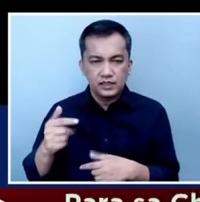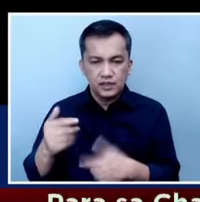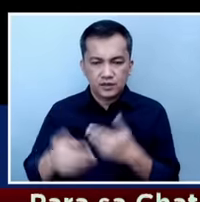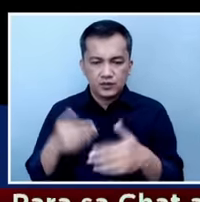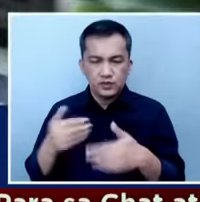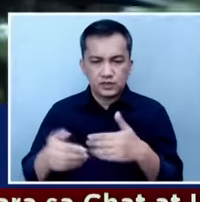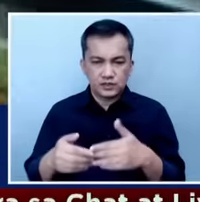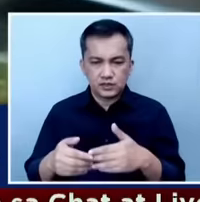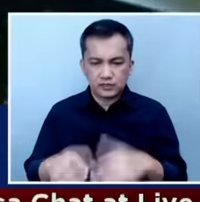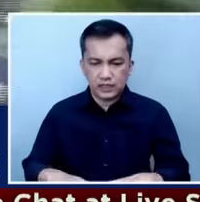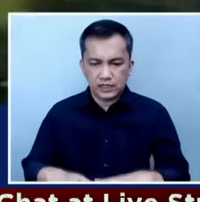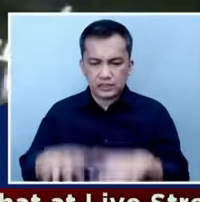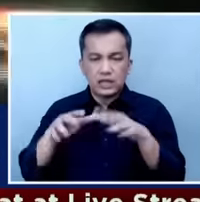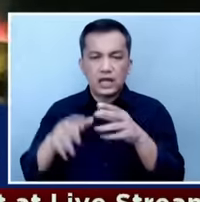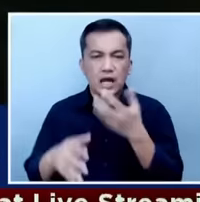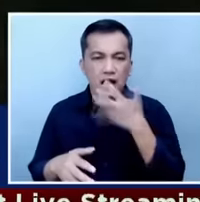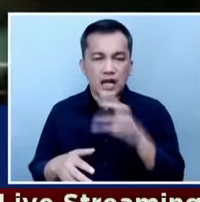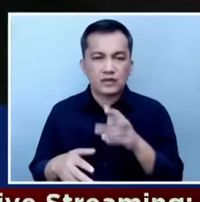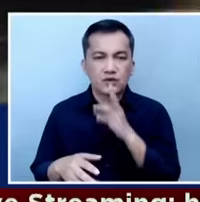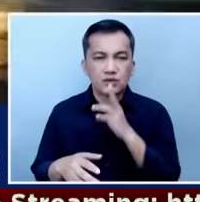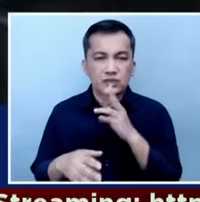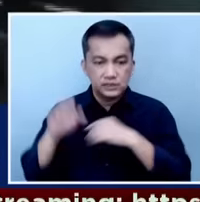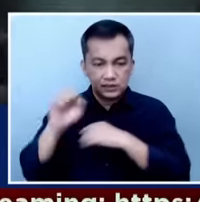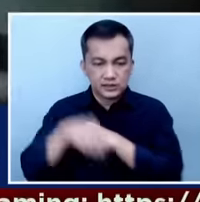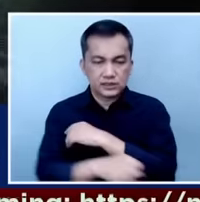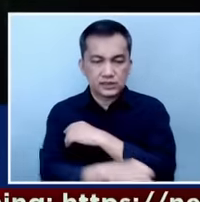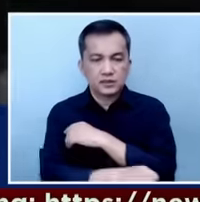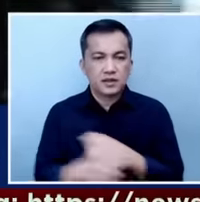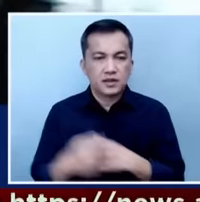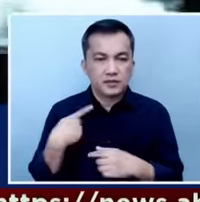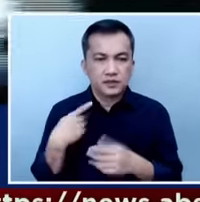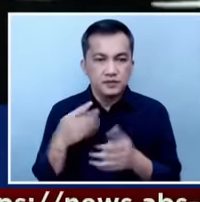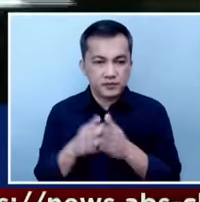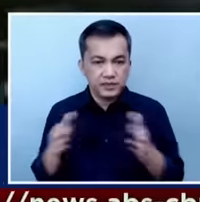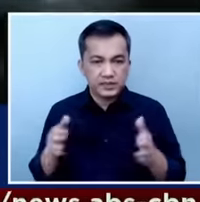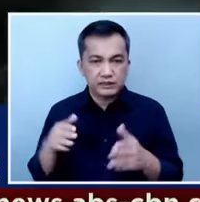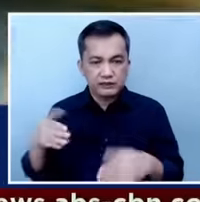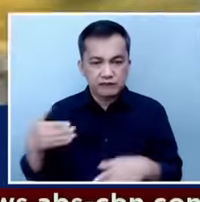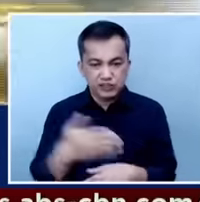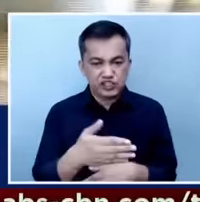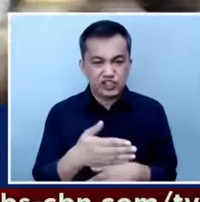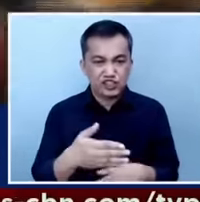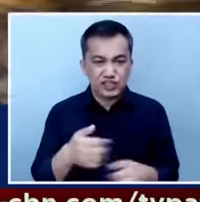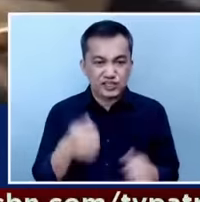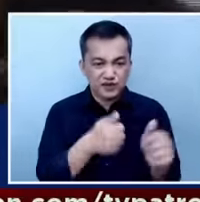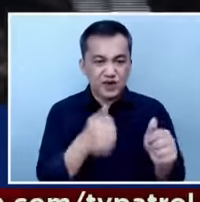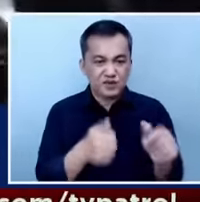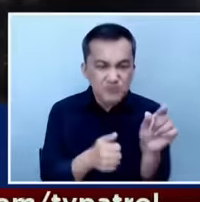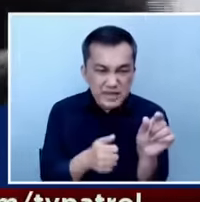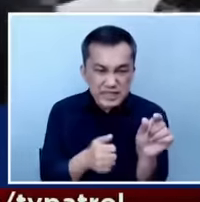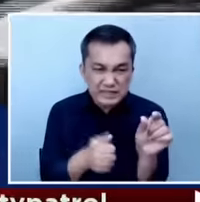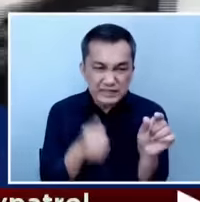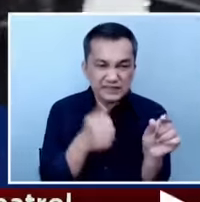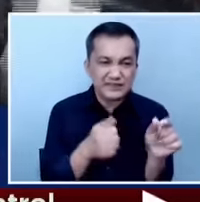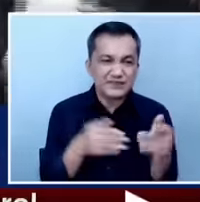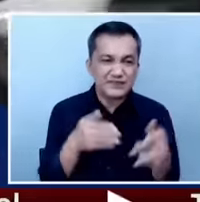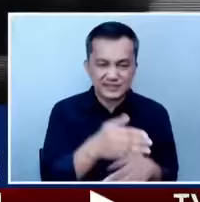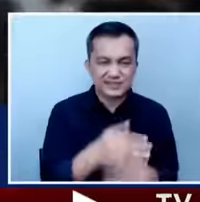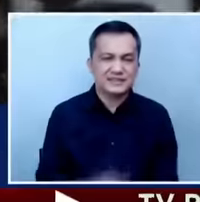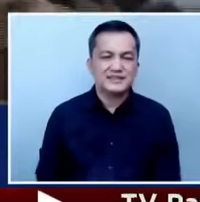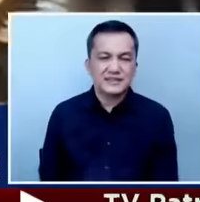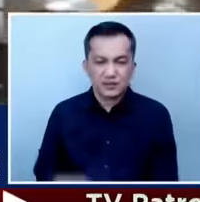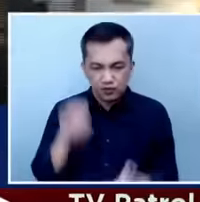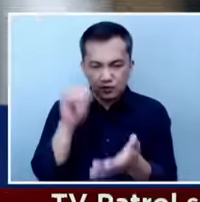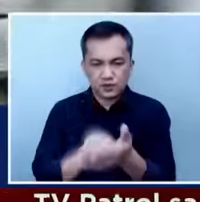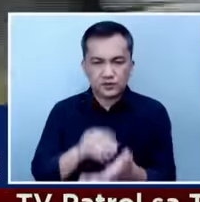na tubig sa dagat. Posible rin na may malaking predator na humahabol sa maliliit na isda. Nakapagtala ng